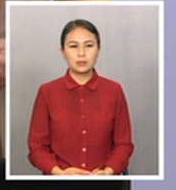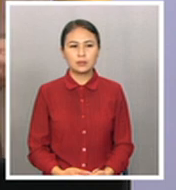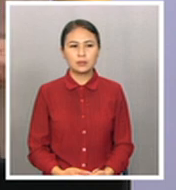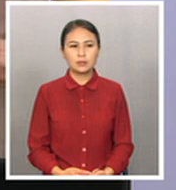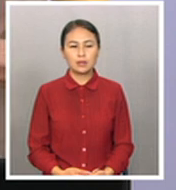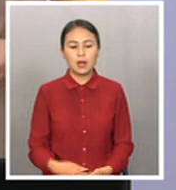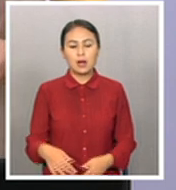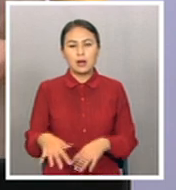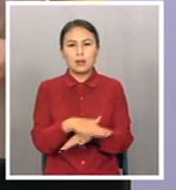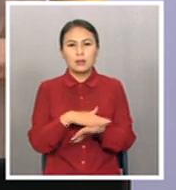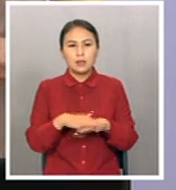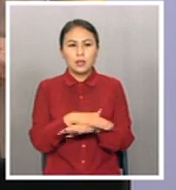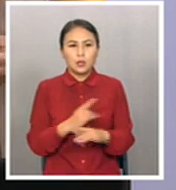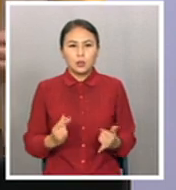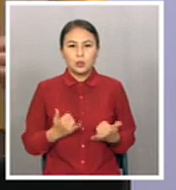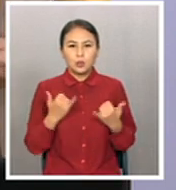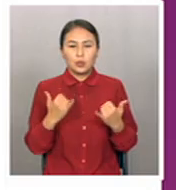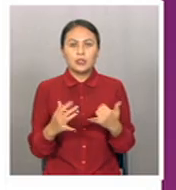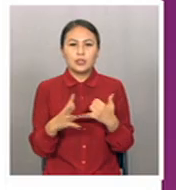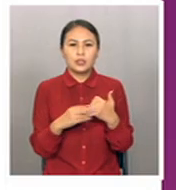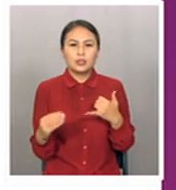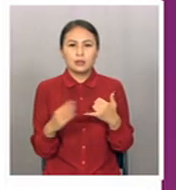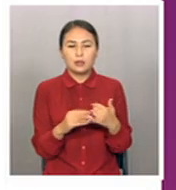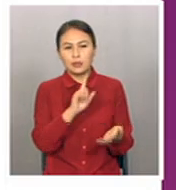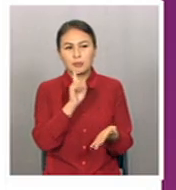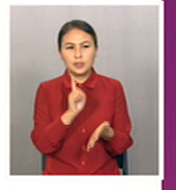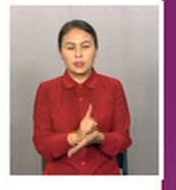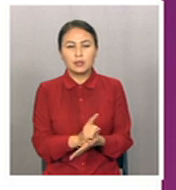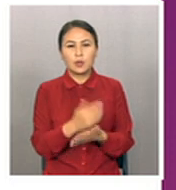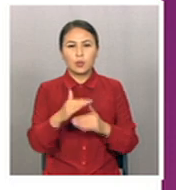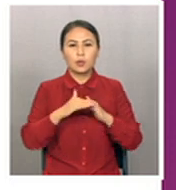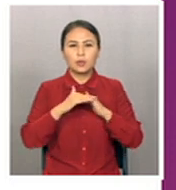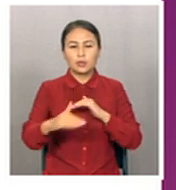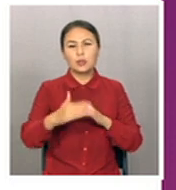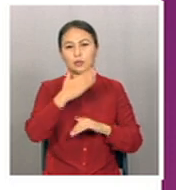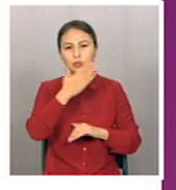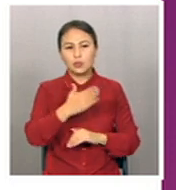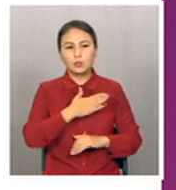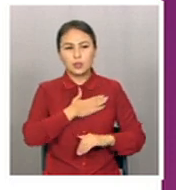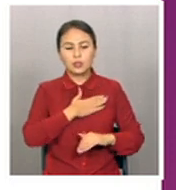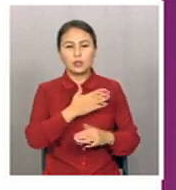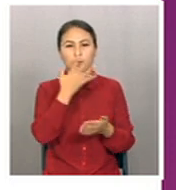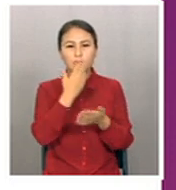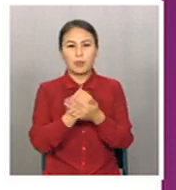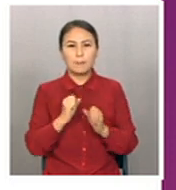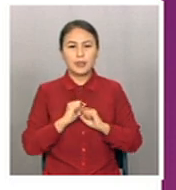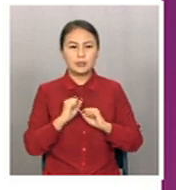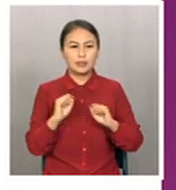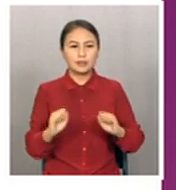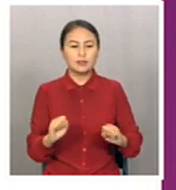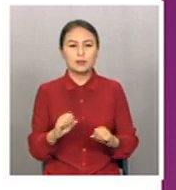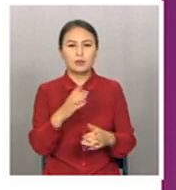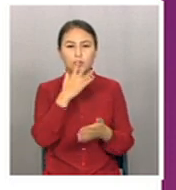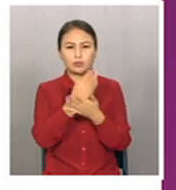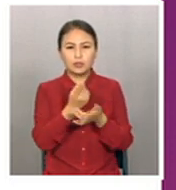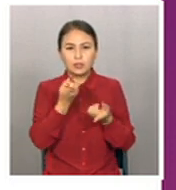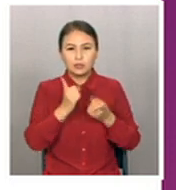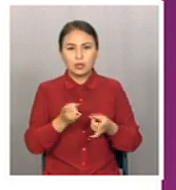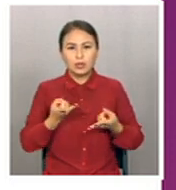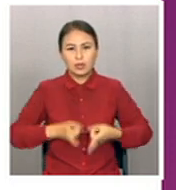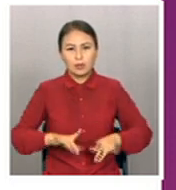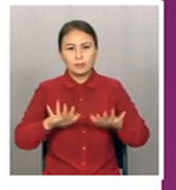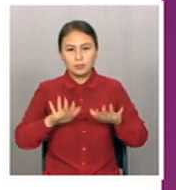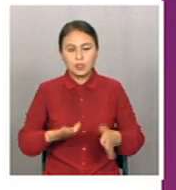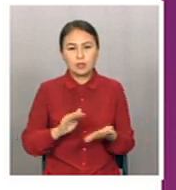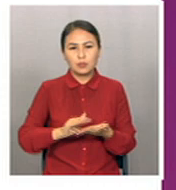Халқымыз туған жерге туындық деп бекер айтпаған. Отанға деген сүйіспеншілік, яғни патриотизм, кіндік қаның тамған жерің,